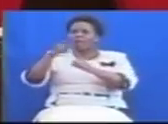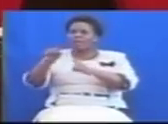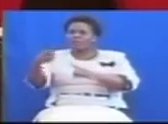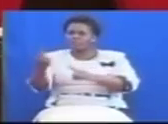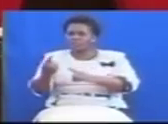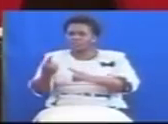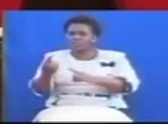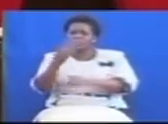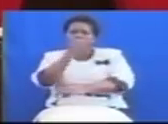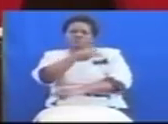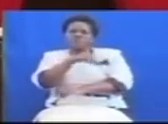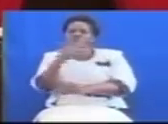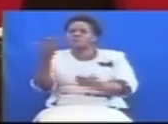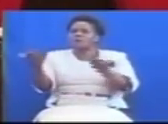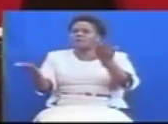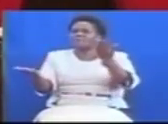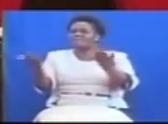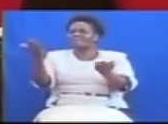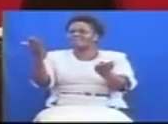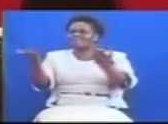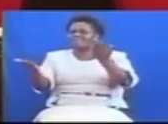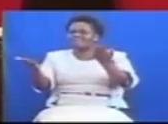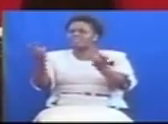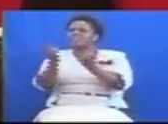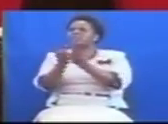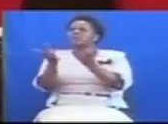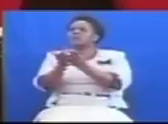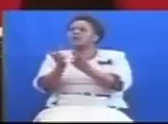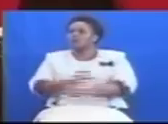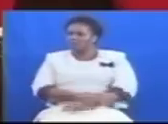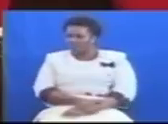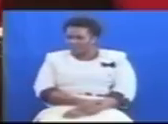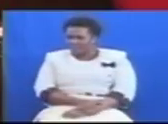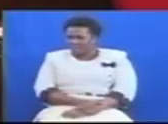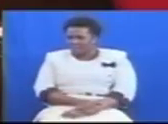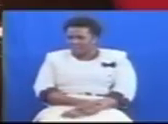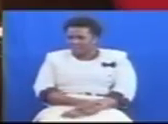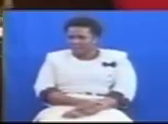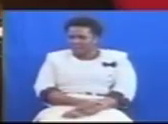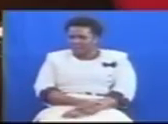kule inakoishia ambako inahudumiwa na TANROADS?